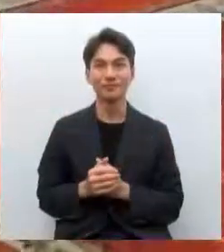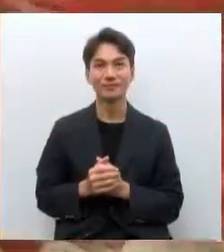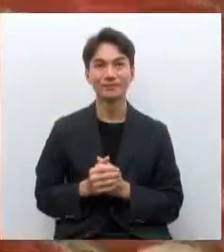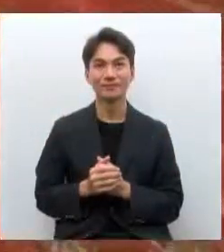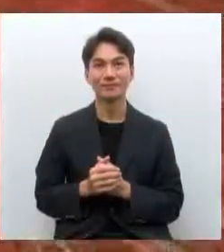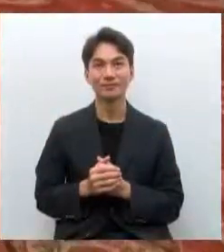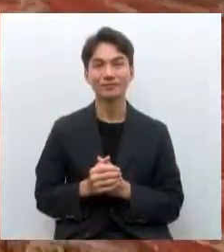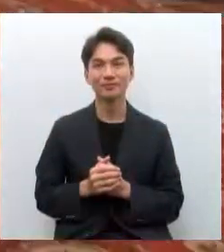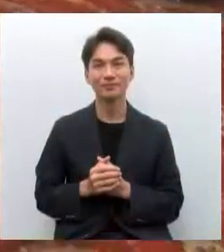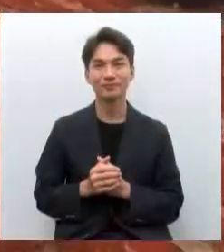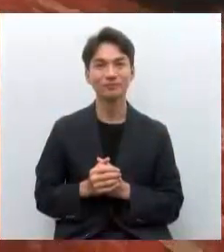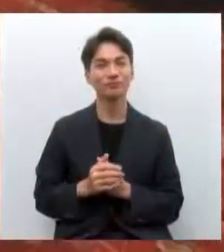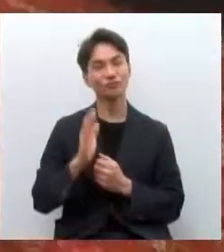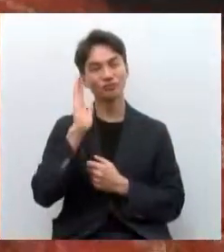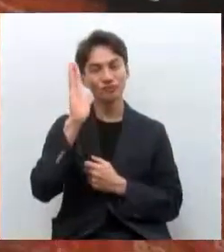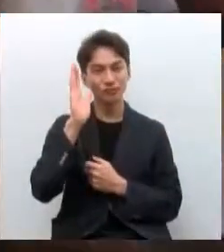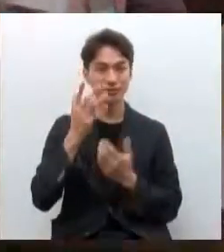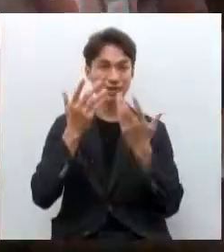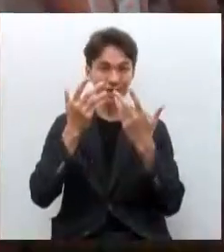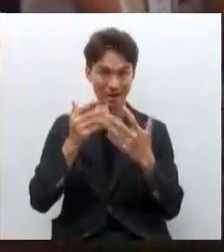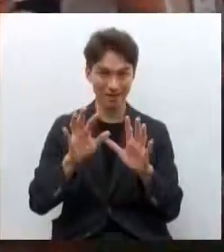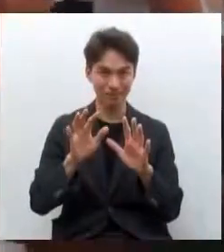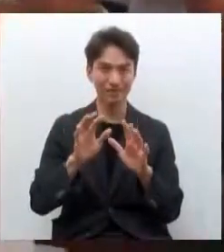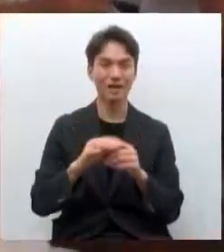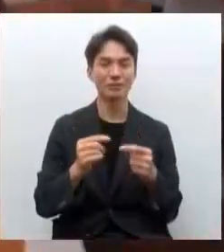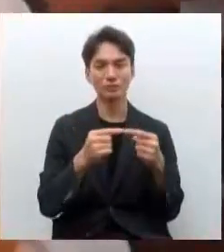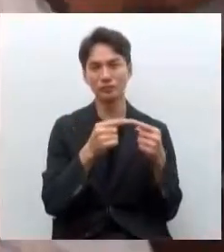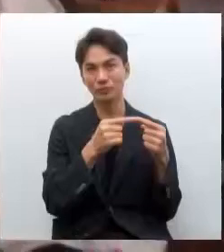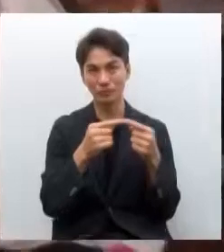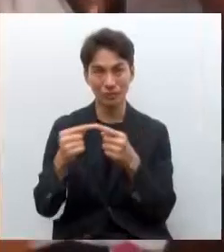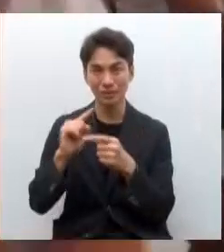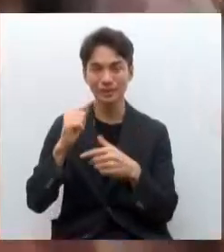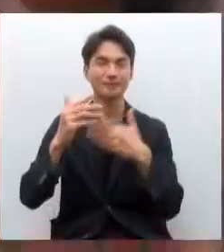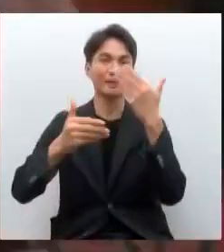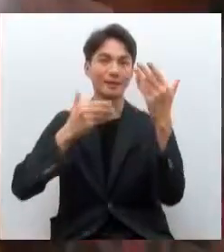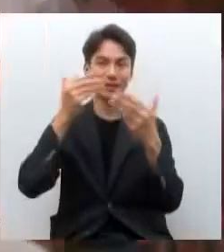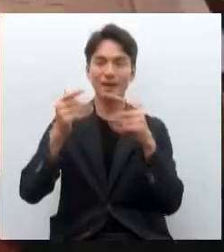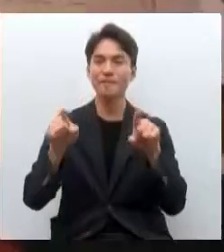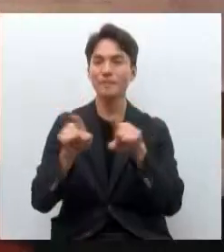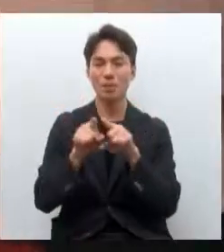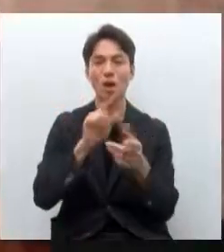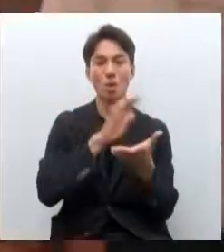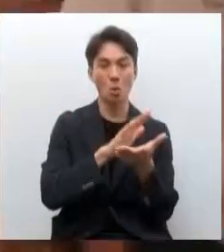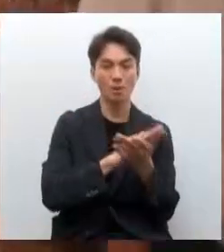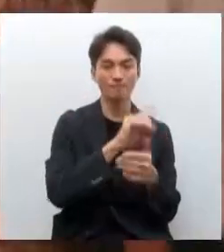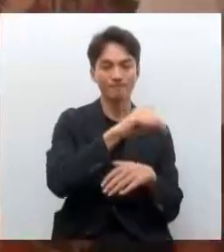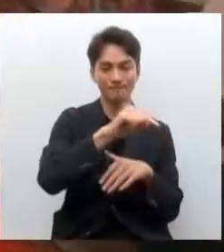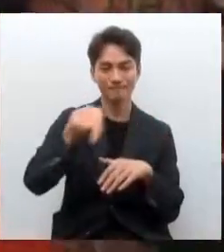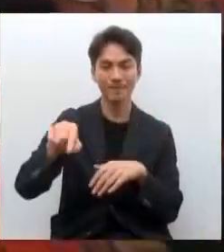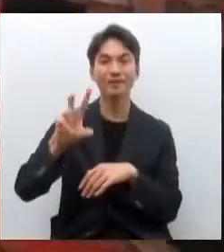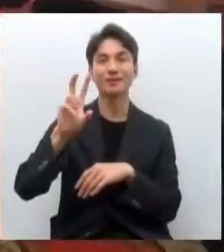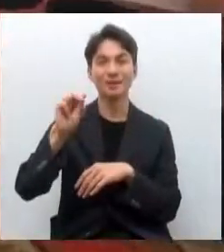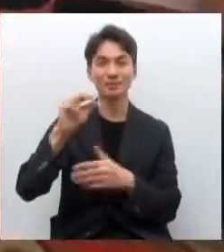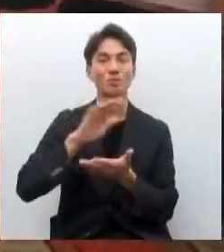เสร็จแล้วเราก็มีกิจกรรมสร้างสารสัมพันธ์เพราะเด็กเนี่ยมาจาก30โรงเรียน300คนเนี่ย30โ